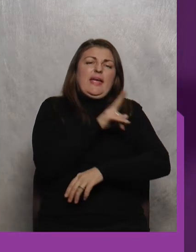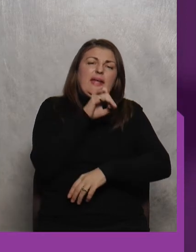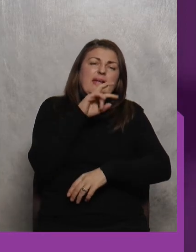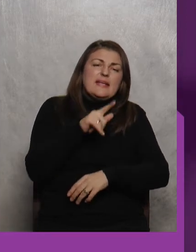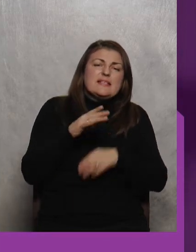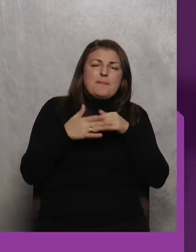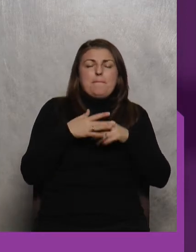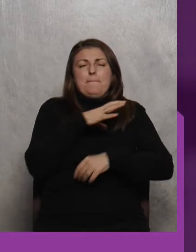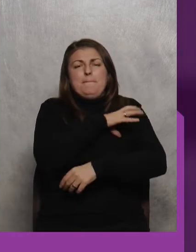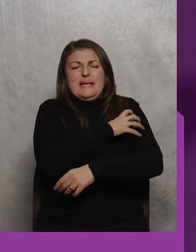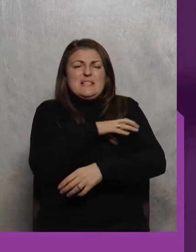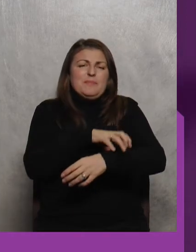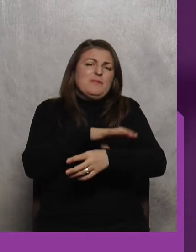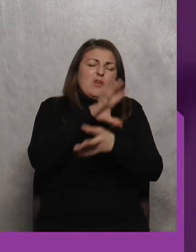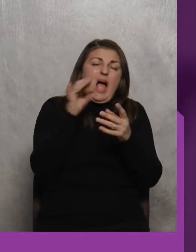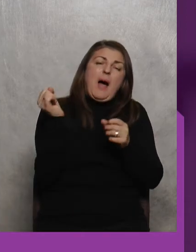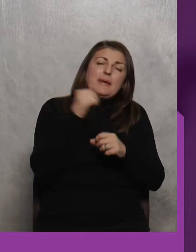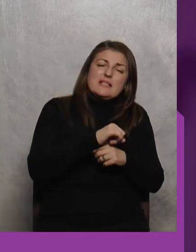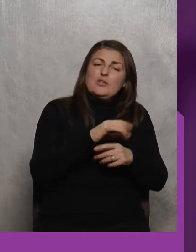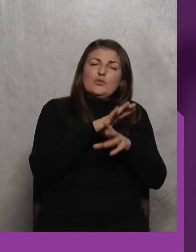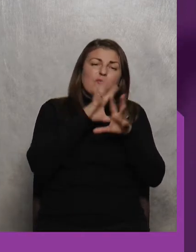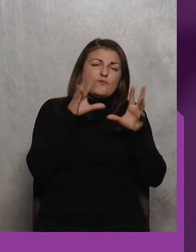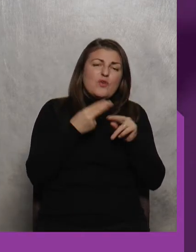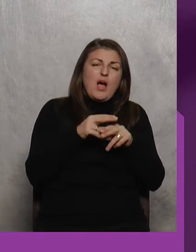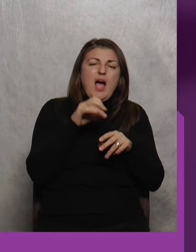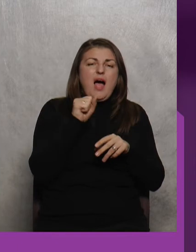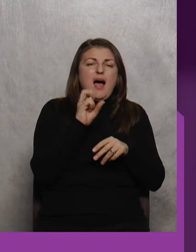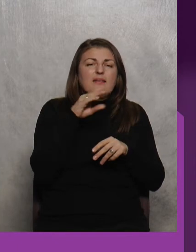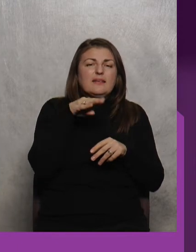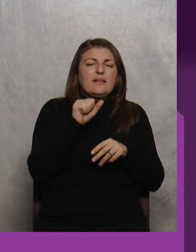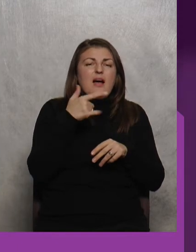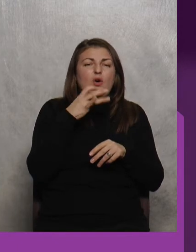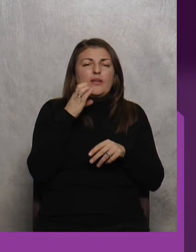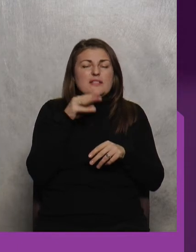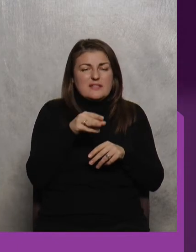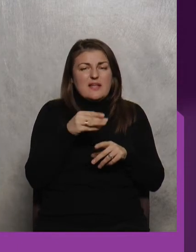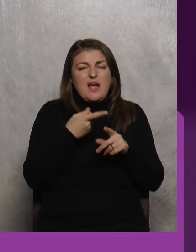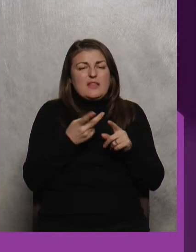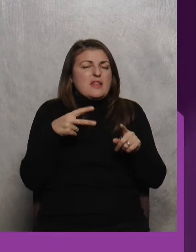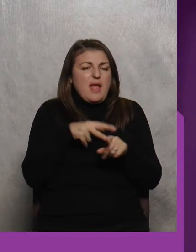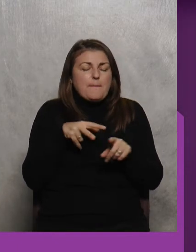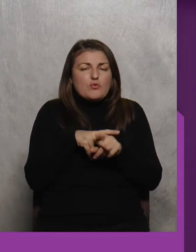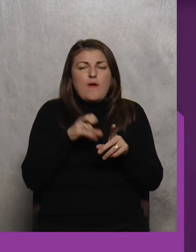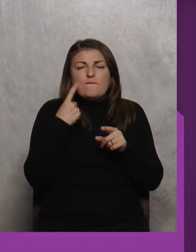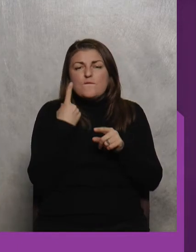і біцепс, і трицепс. В армреслінгу антагоністи, такі як біцепс і трицепс, напружуються